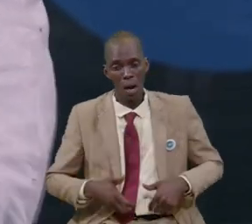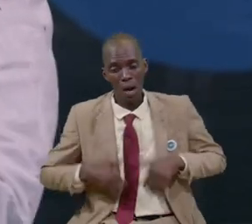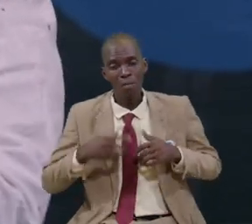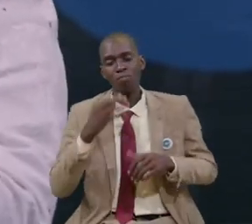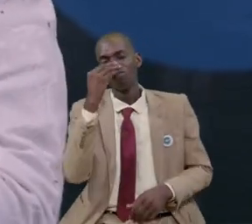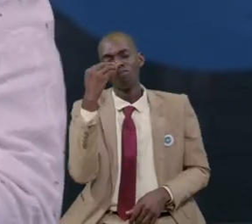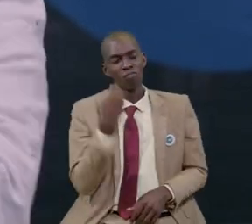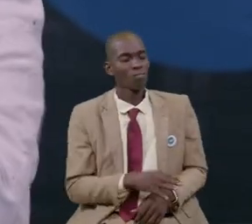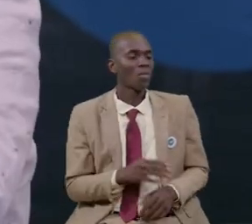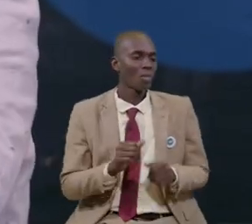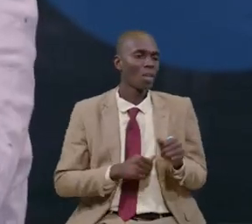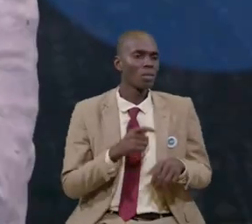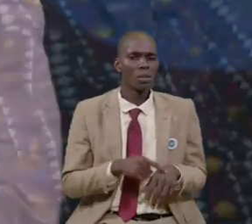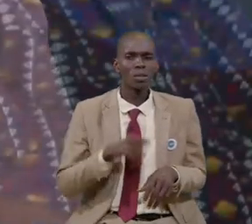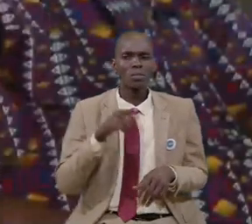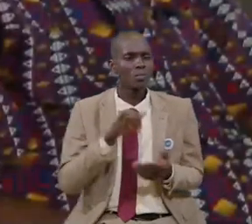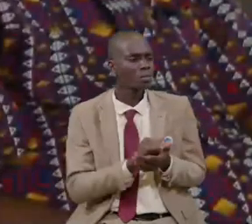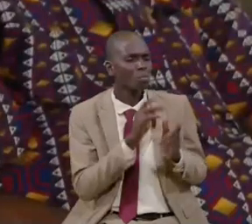Alors tu es devenu si familier avec